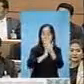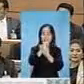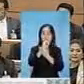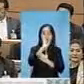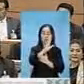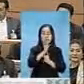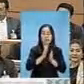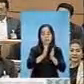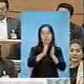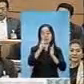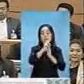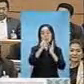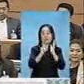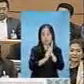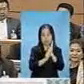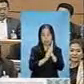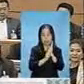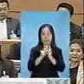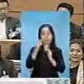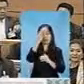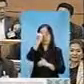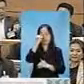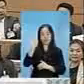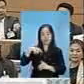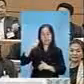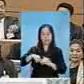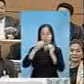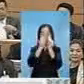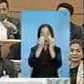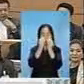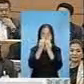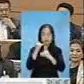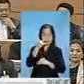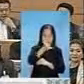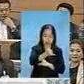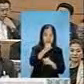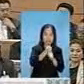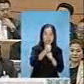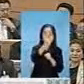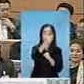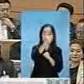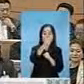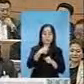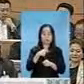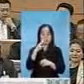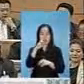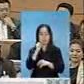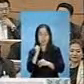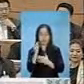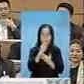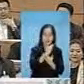ายนิติบัญญัติท่านก็ล้วงเข้ามาได้จนรัฐสภาเองก็ยักแย่ยักยันไม่รู้จะเดินหน้าถอยหลังอยู่ปัจจุบันเ